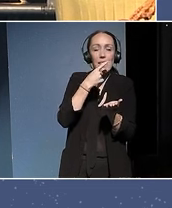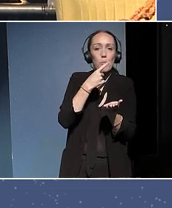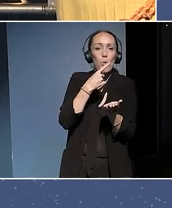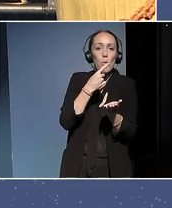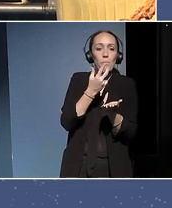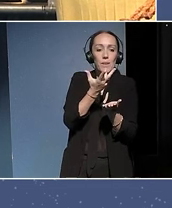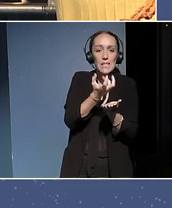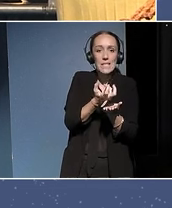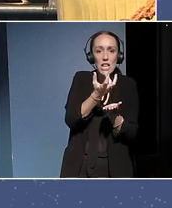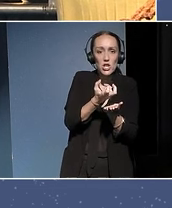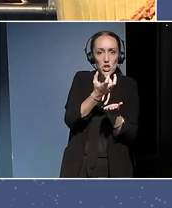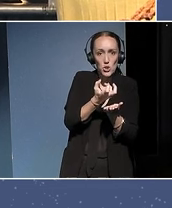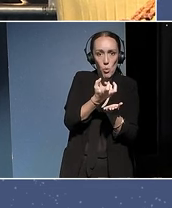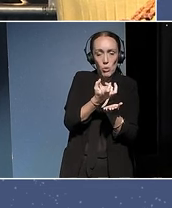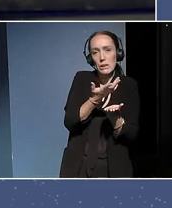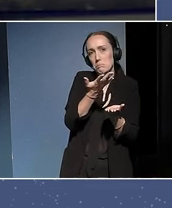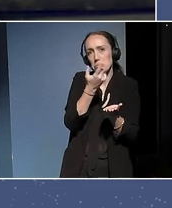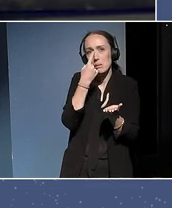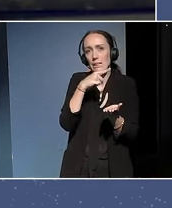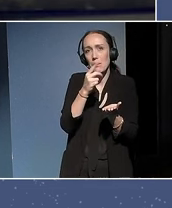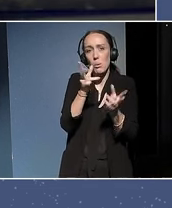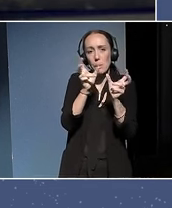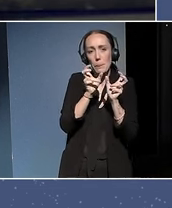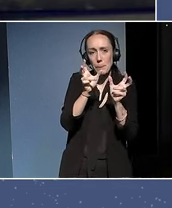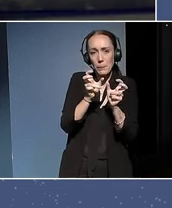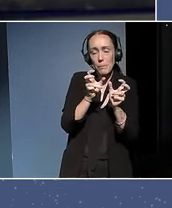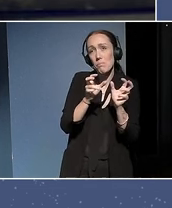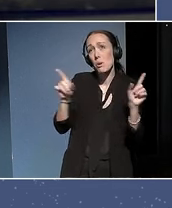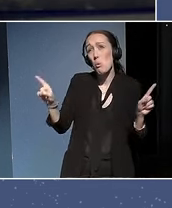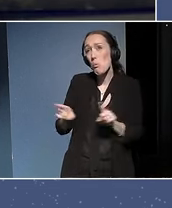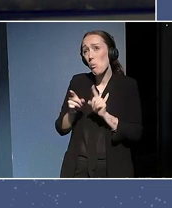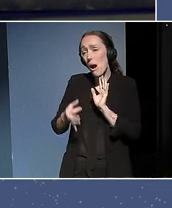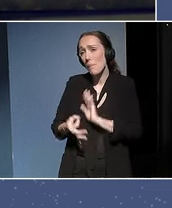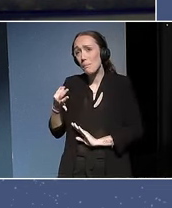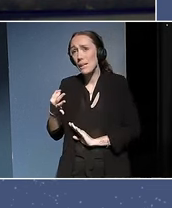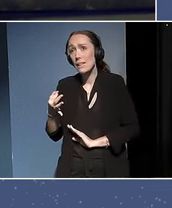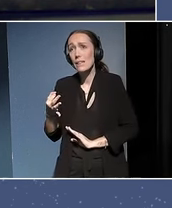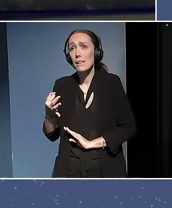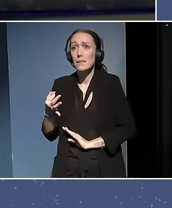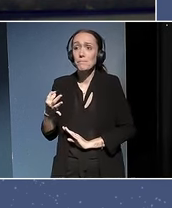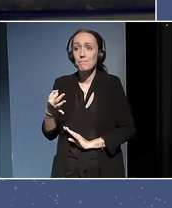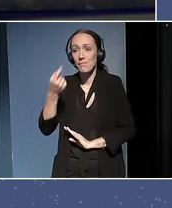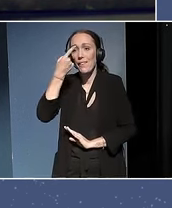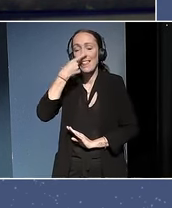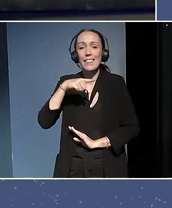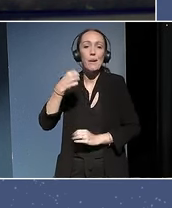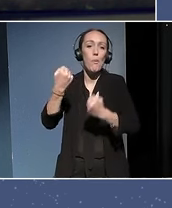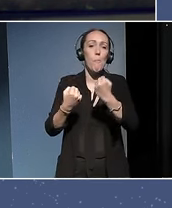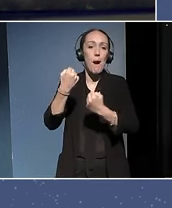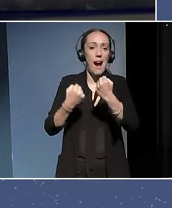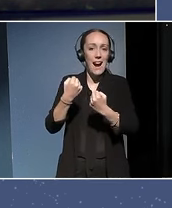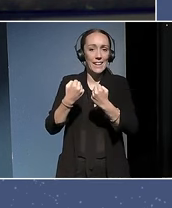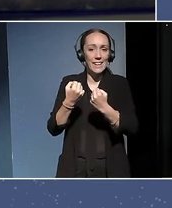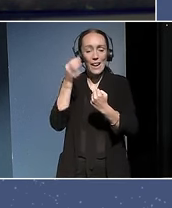pressione sono dei recettori che possiamo paragonare ai sensori di parcheggio delle